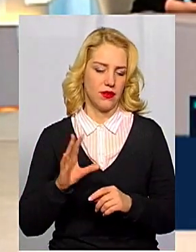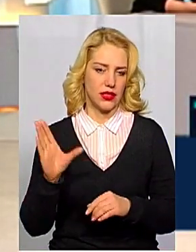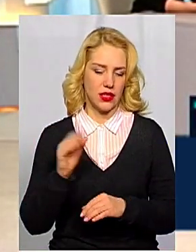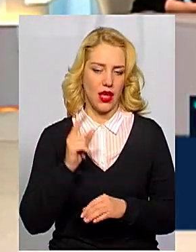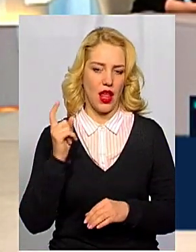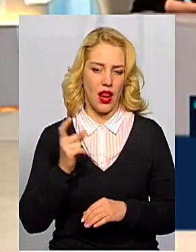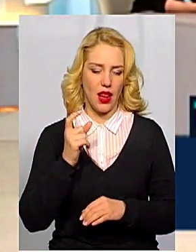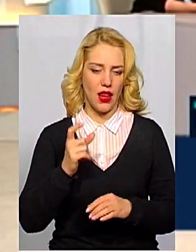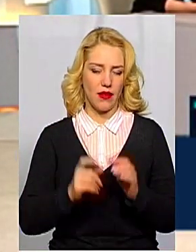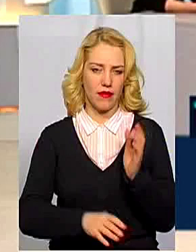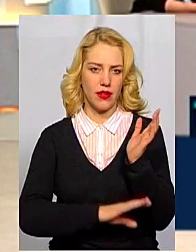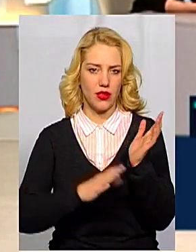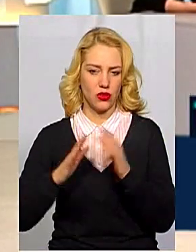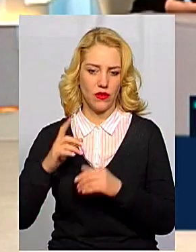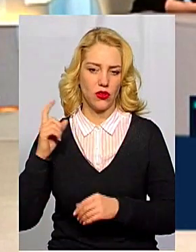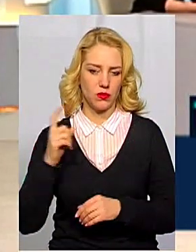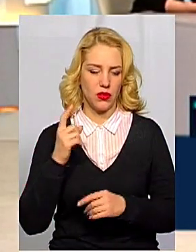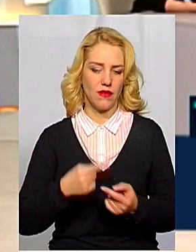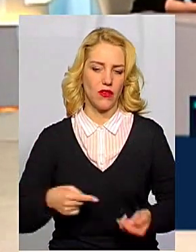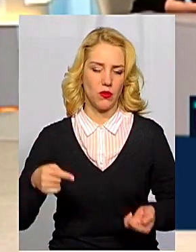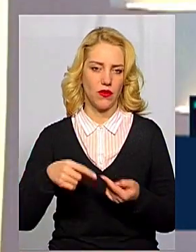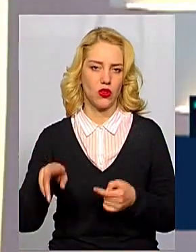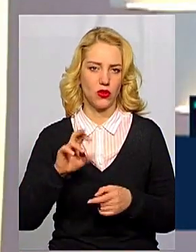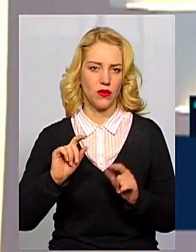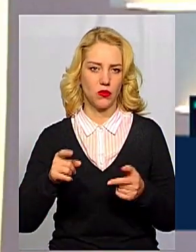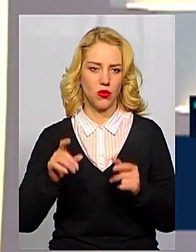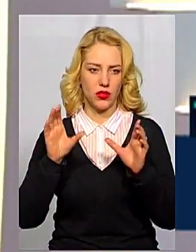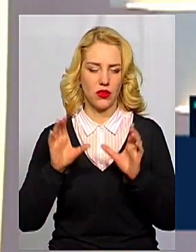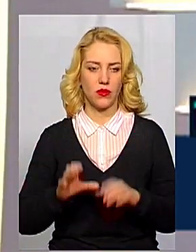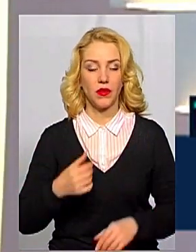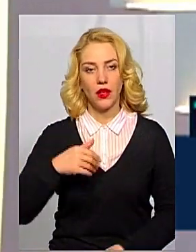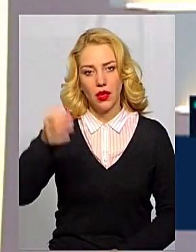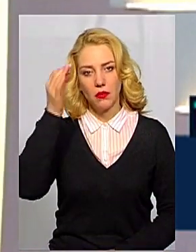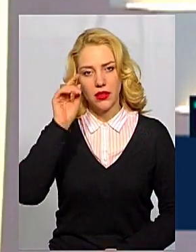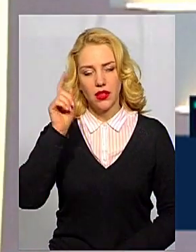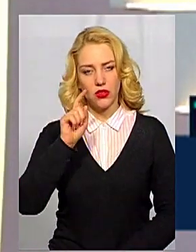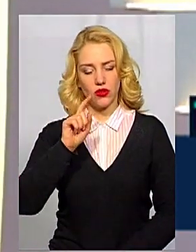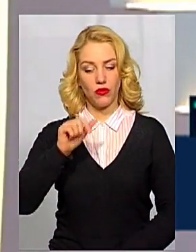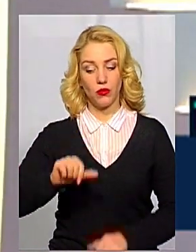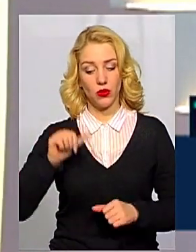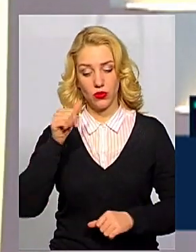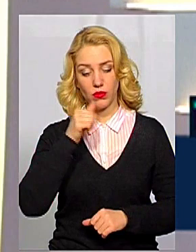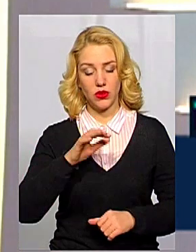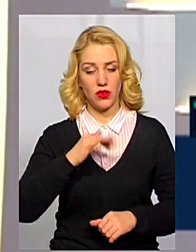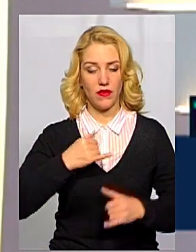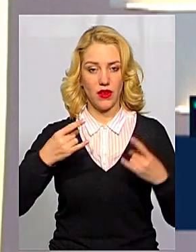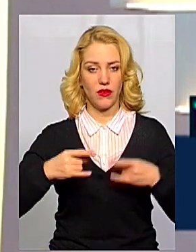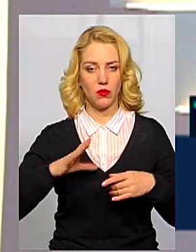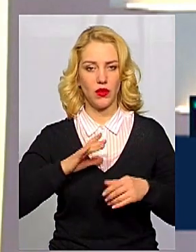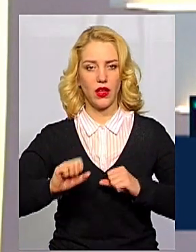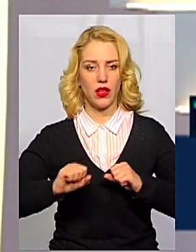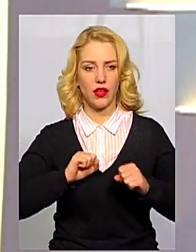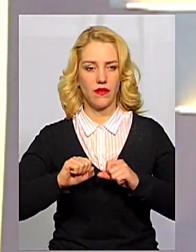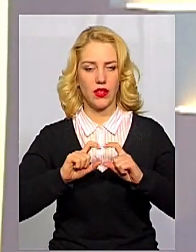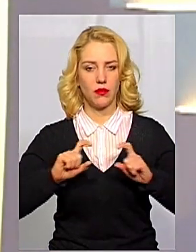лісове господарство відповідно до вимог чинного законодавства. Пригадала, що минулого місяця у нас в ефірі була керівниця